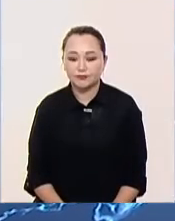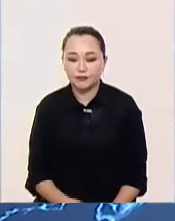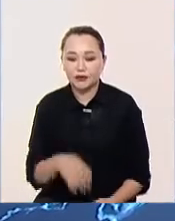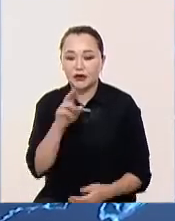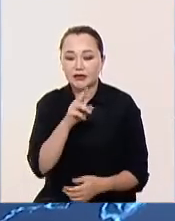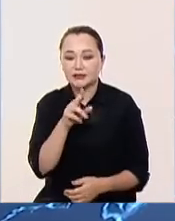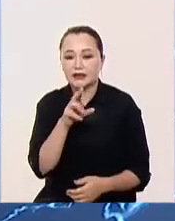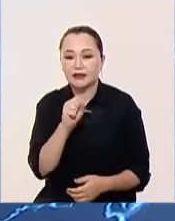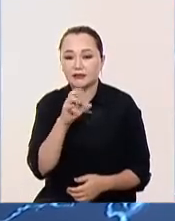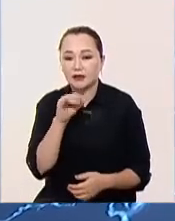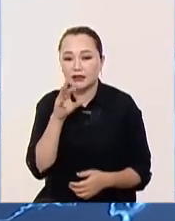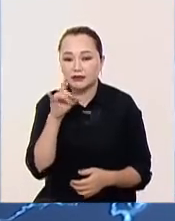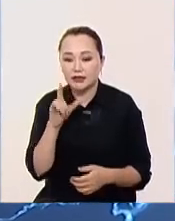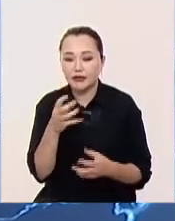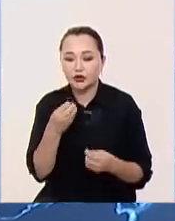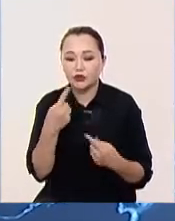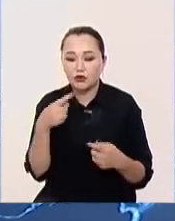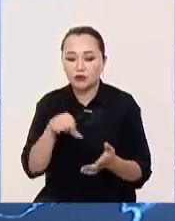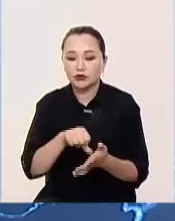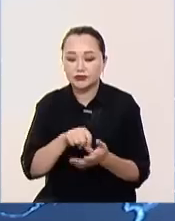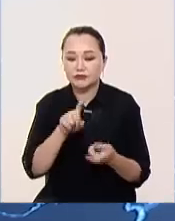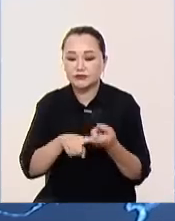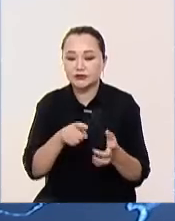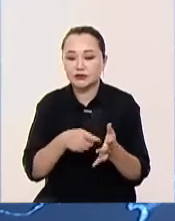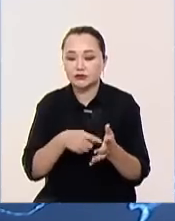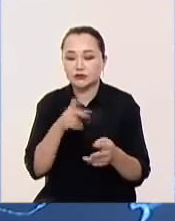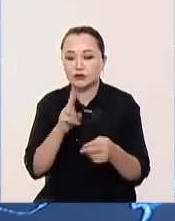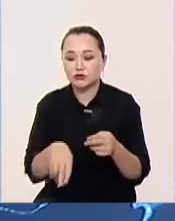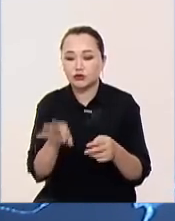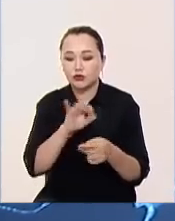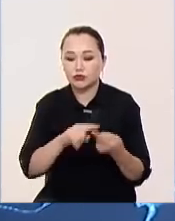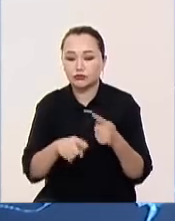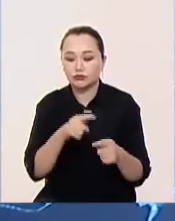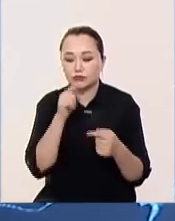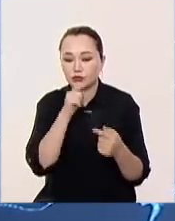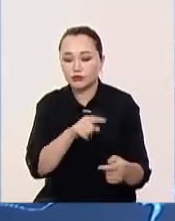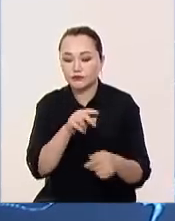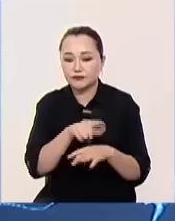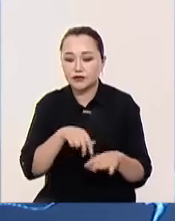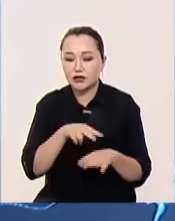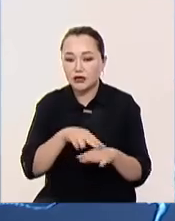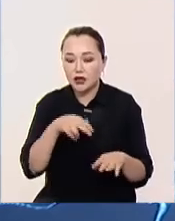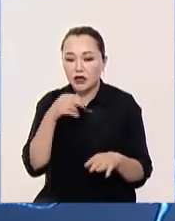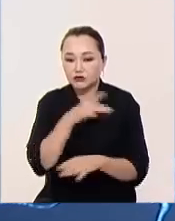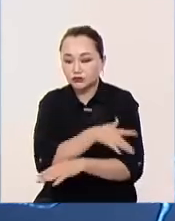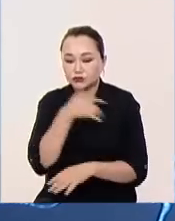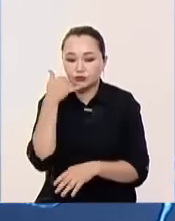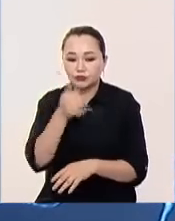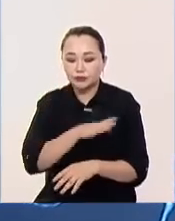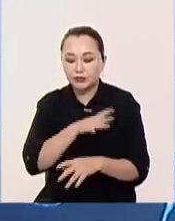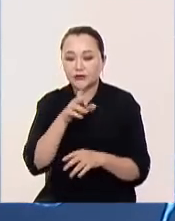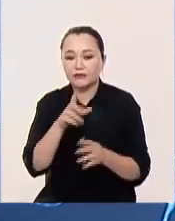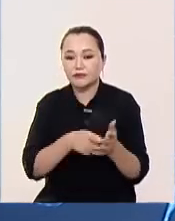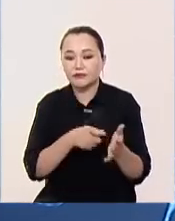Қайрат Сатыбалдыұлына және басқа да тұлғаларға қатысты тергеу аяқталды. Бұл туралы сыбайлас жемқорлыққа қарсы қызмет хабарлады. Тергеу кезінде